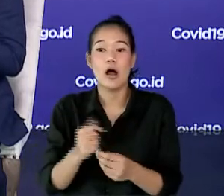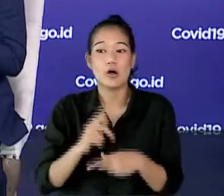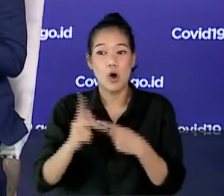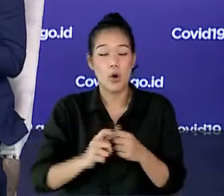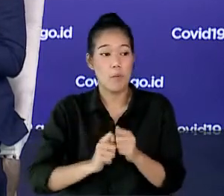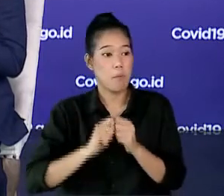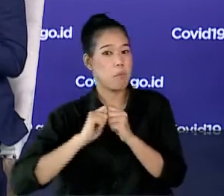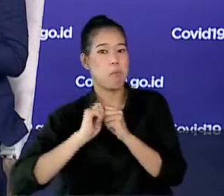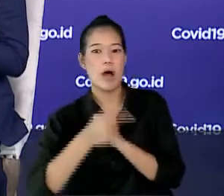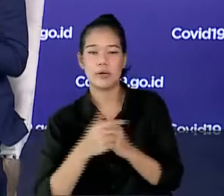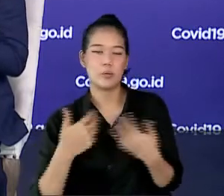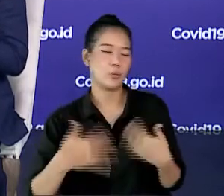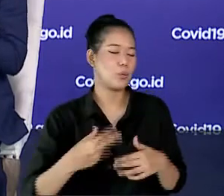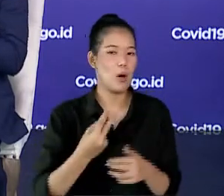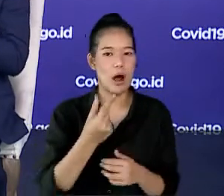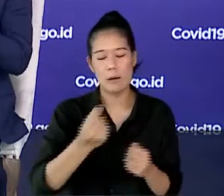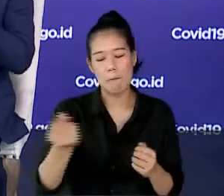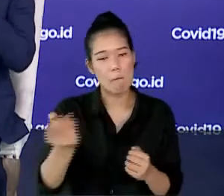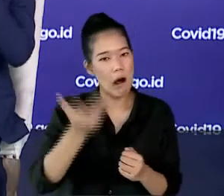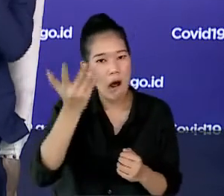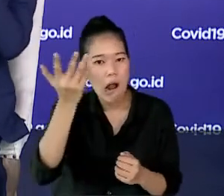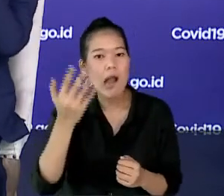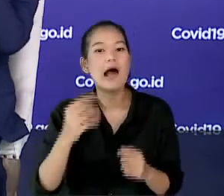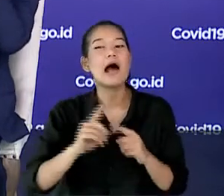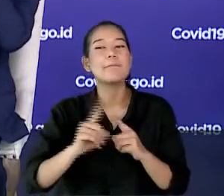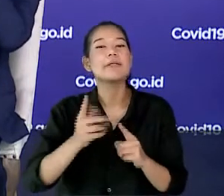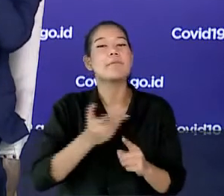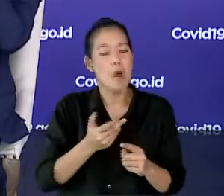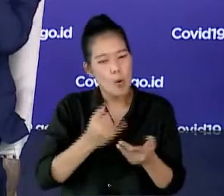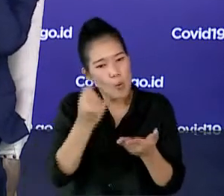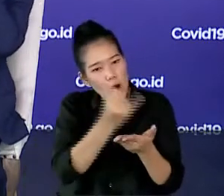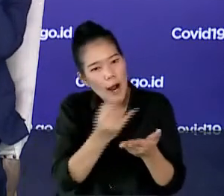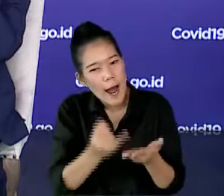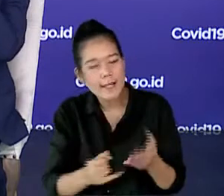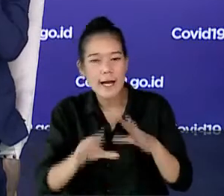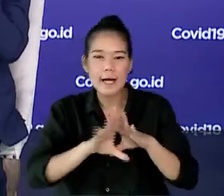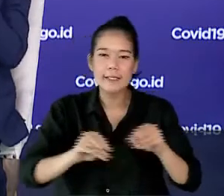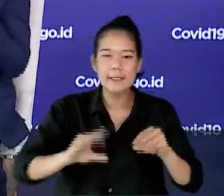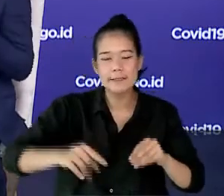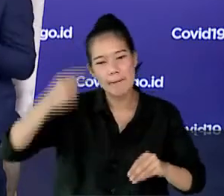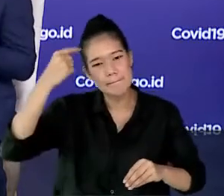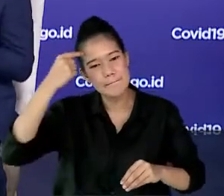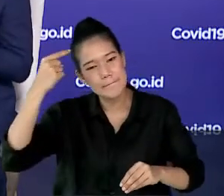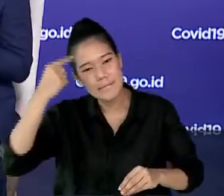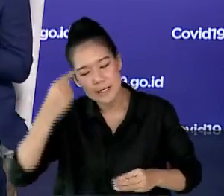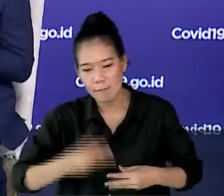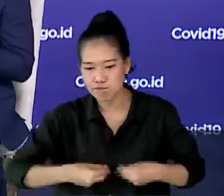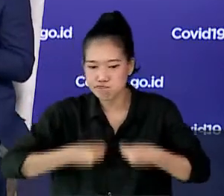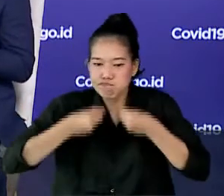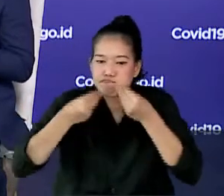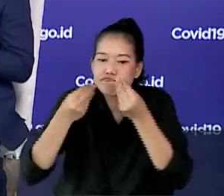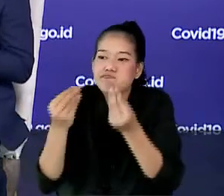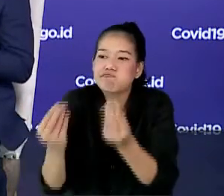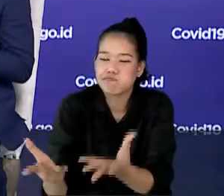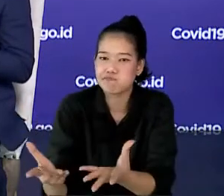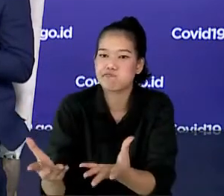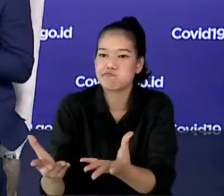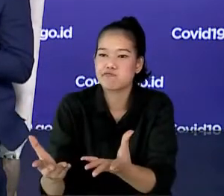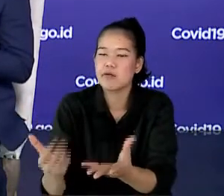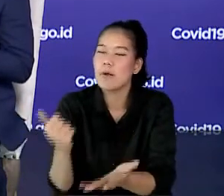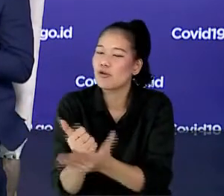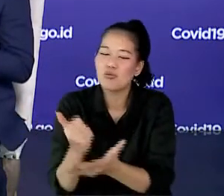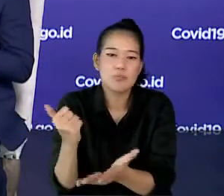ya mahal banget, gak mungkin gitu kan. Jadi mau menyumbangkan karya, pemikiran, kontribusinya